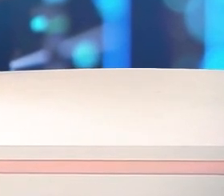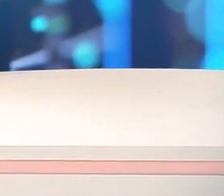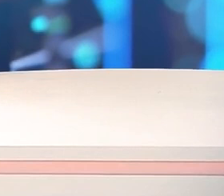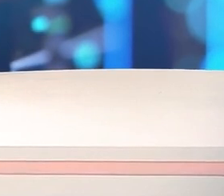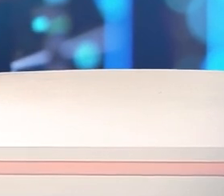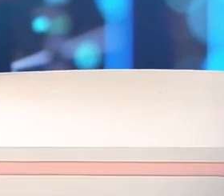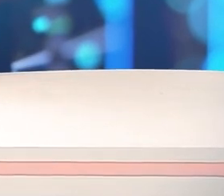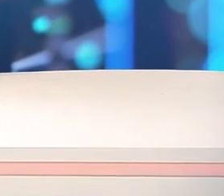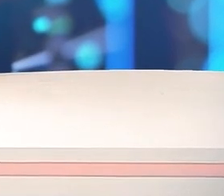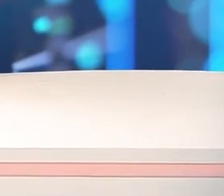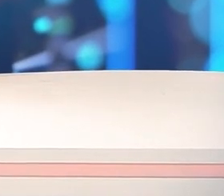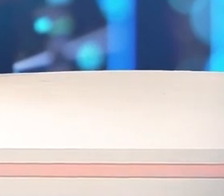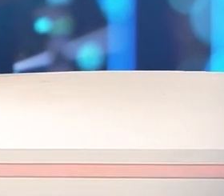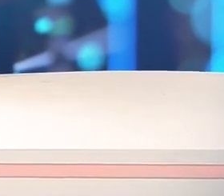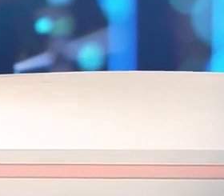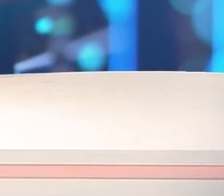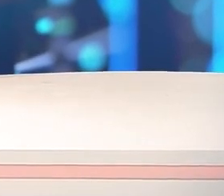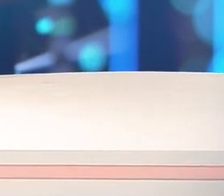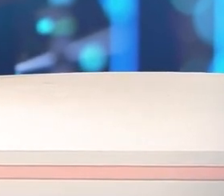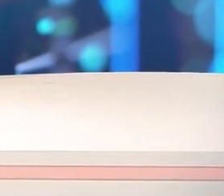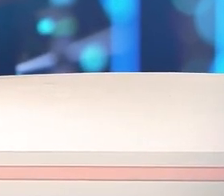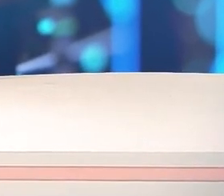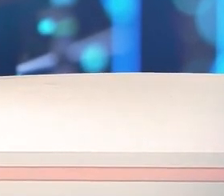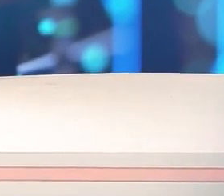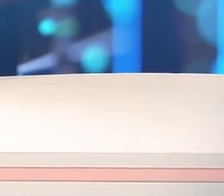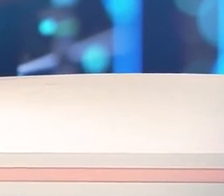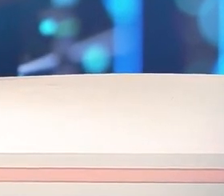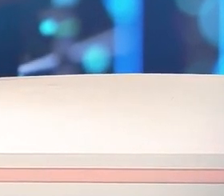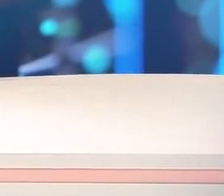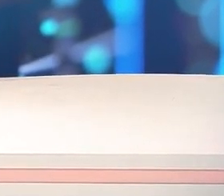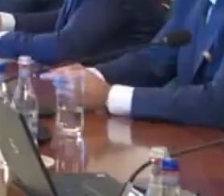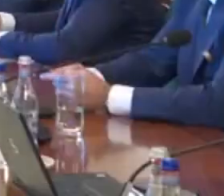a oglindi vocile românilor din societate, cum a transmis guvernul.